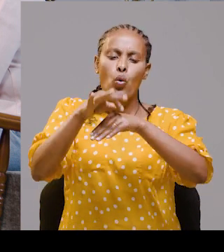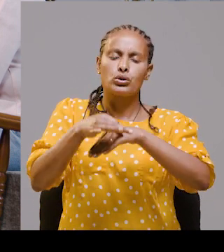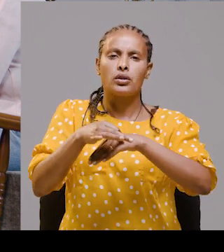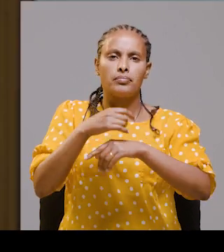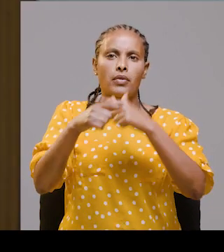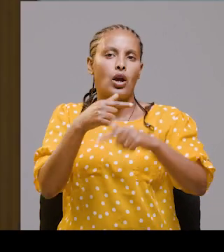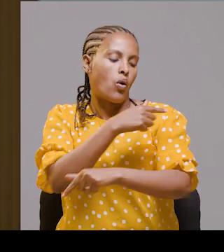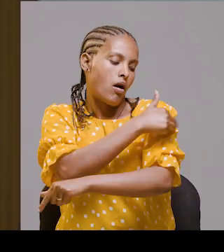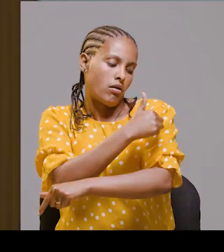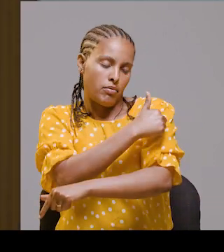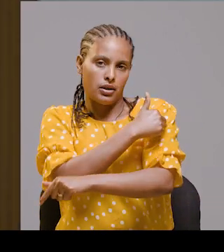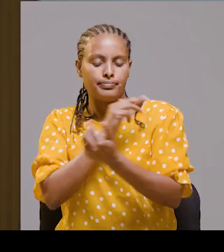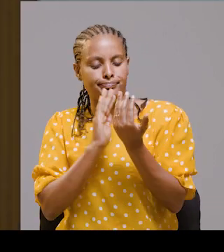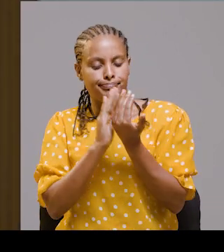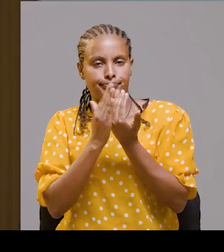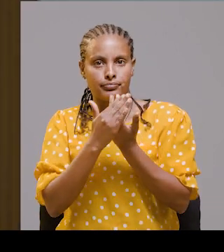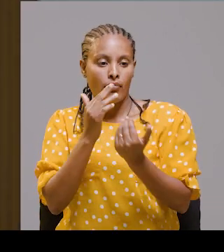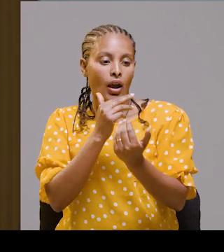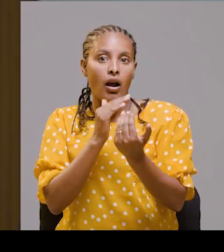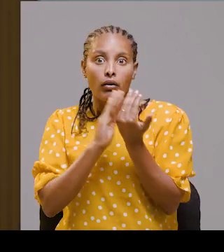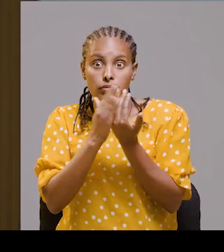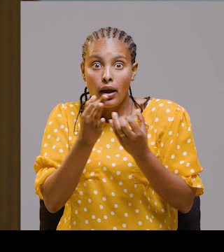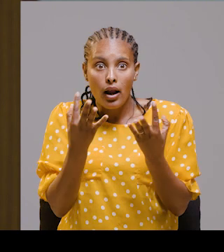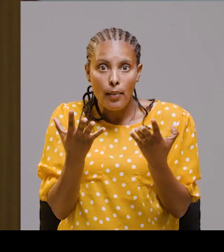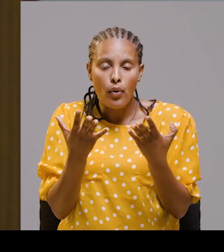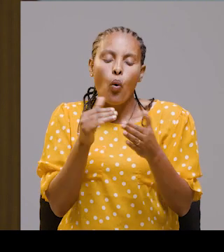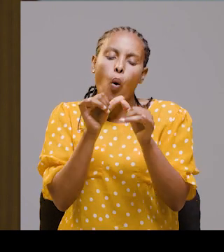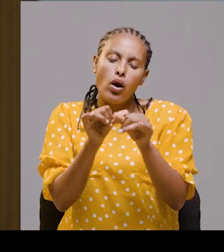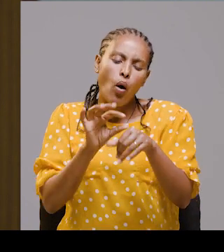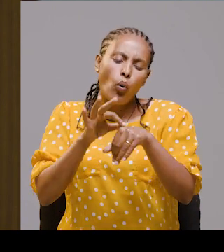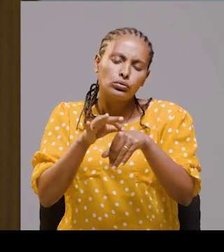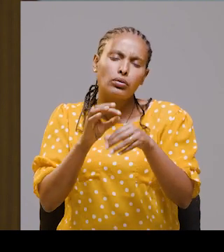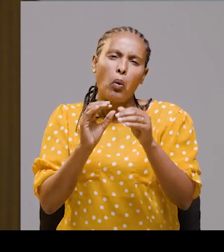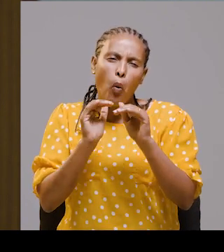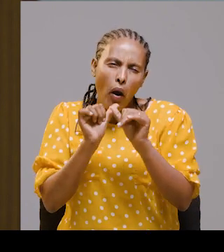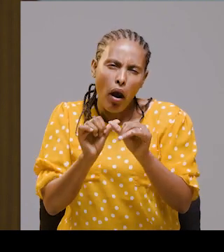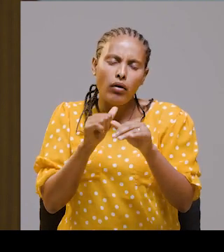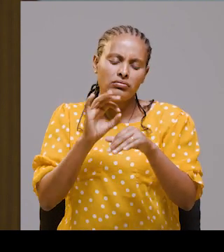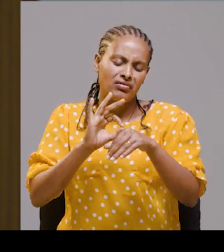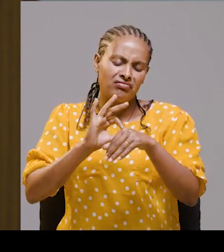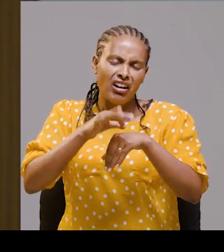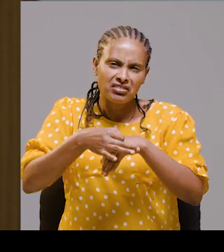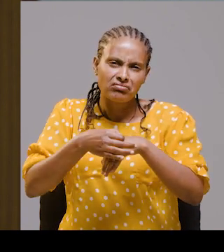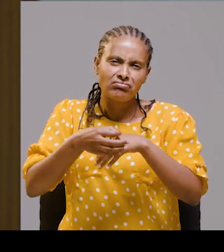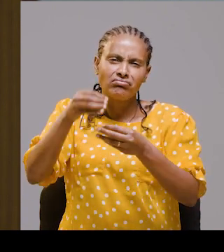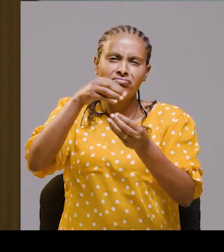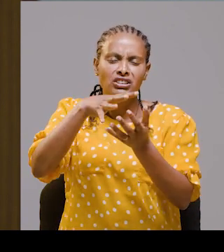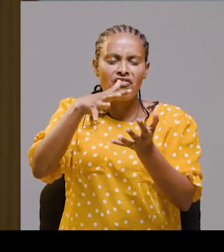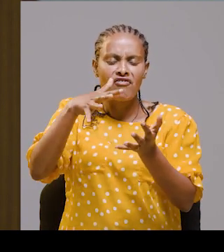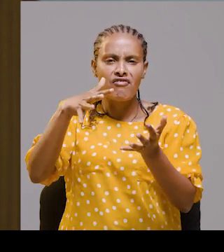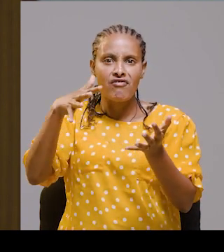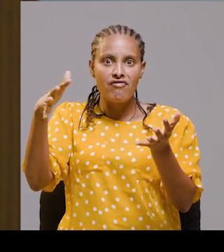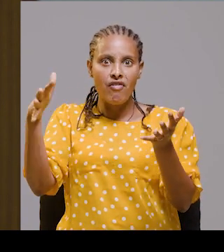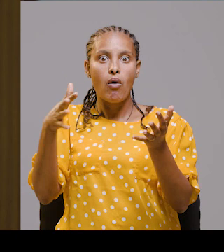ተሄዶ ይታከማል። ካልታከመ በቆየ ቁጥር ያመረቀዘ ኢንፌክሽን እየፈጠረ ብዙ ችግሮችን